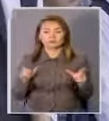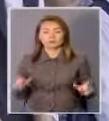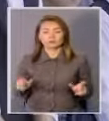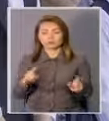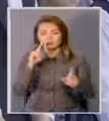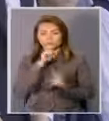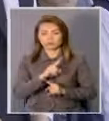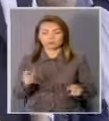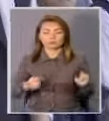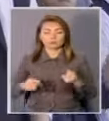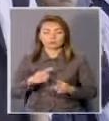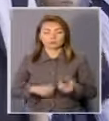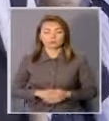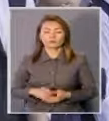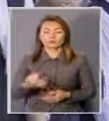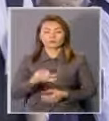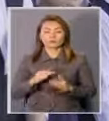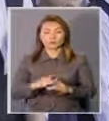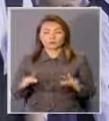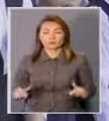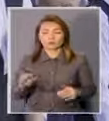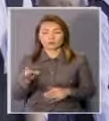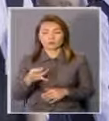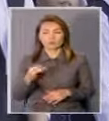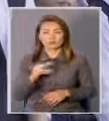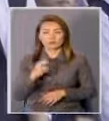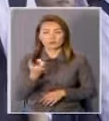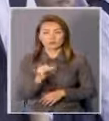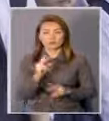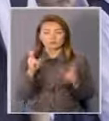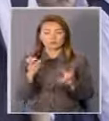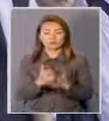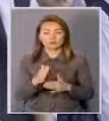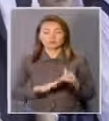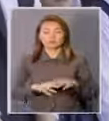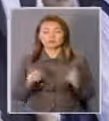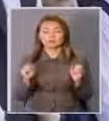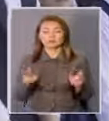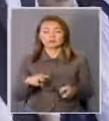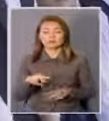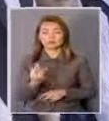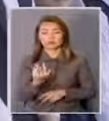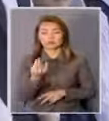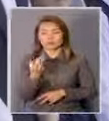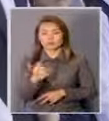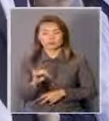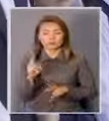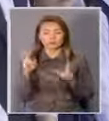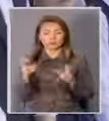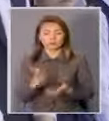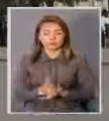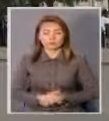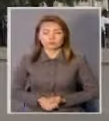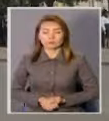ерекшелігі, біз енді облыстық дарынды балалар емес, біз лицей атағын алдық. Мамандандырылған облыстық мамандандырылған мектеп лицей болып